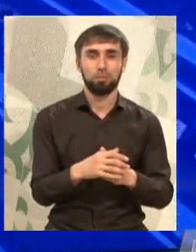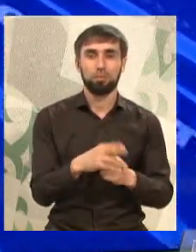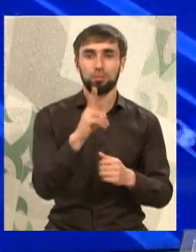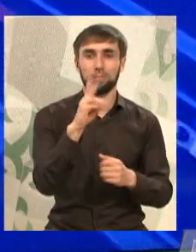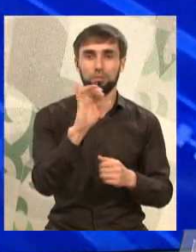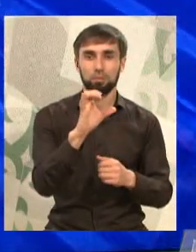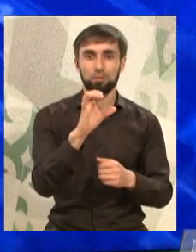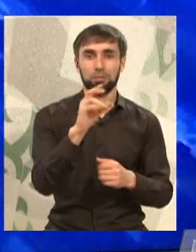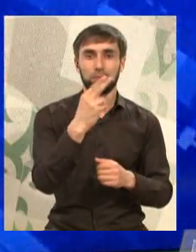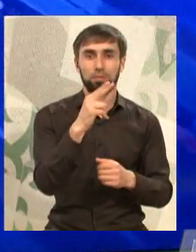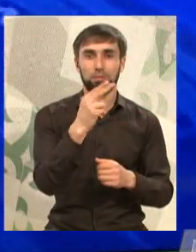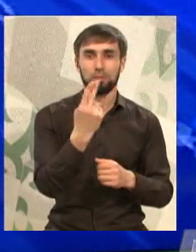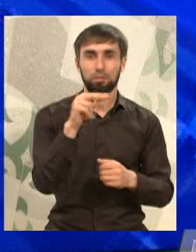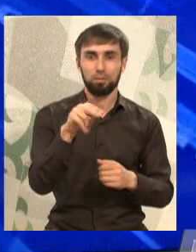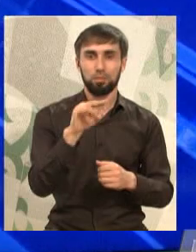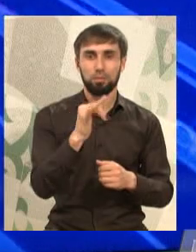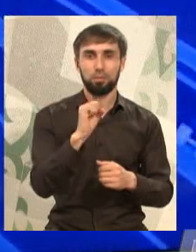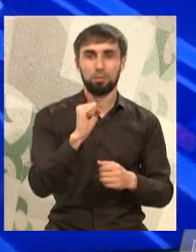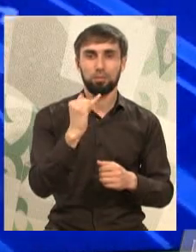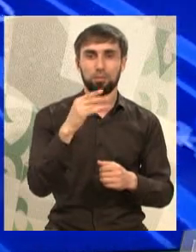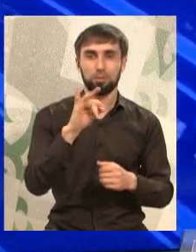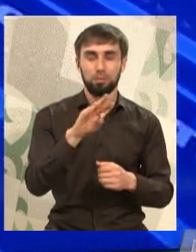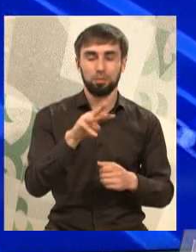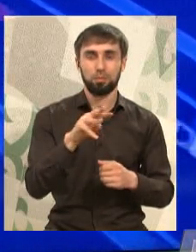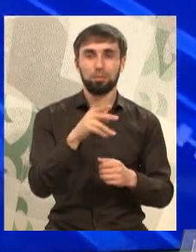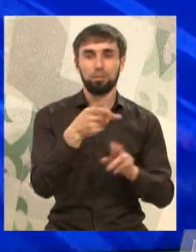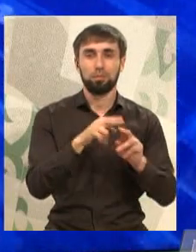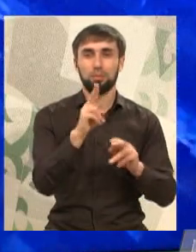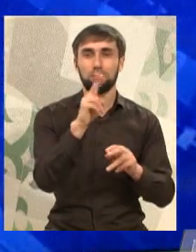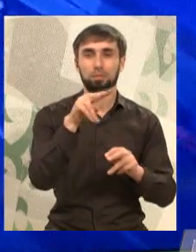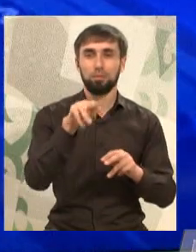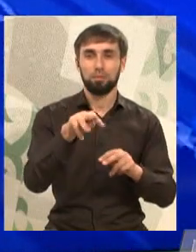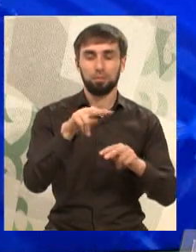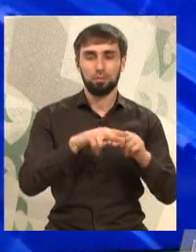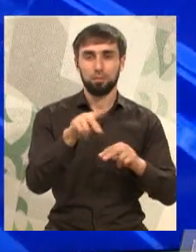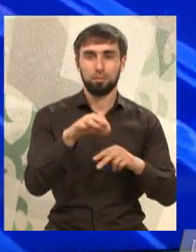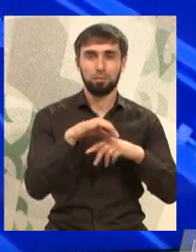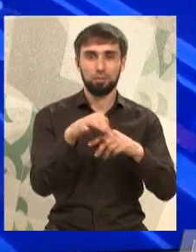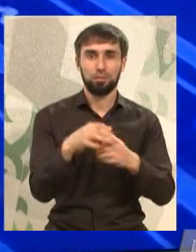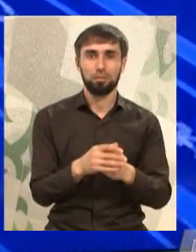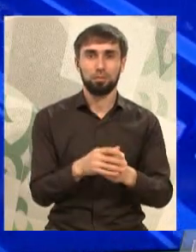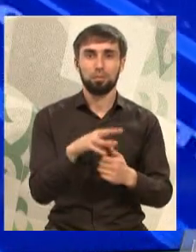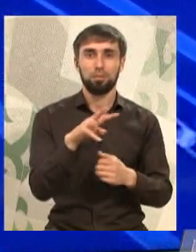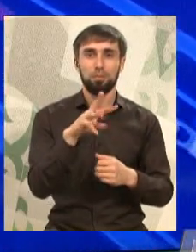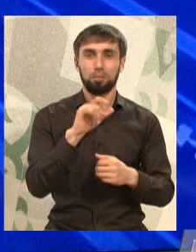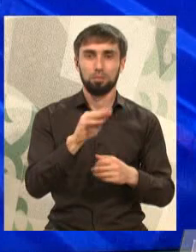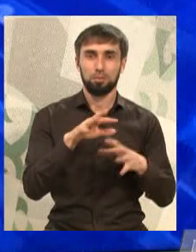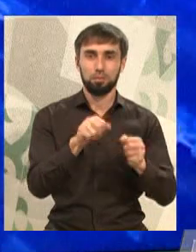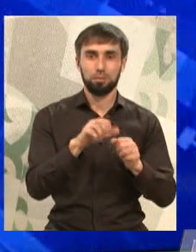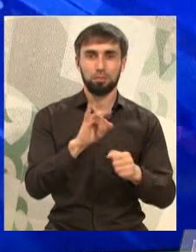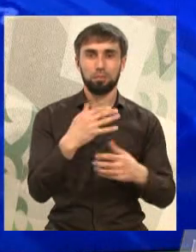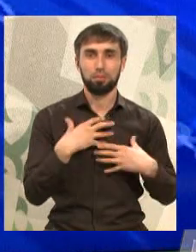детей с диагнозом ДЦП и аутизм проходит при поддержке Клуба добрых людей. Войтотерапия, лечебный массаж и